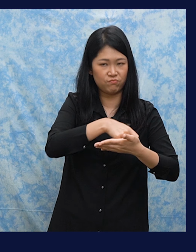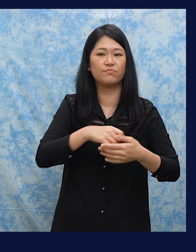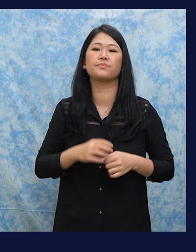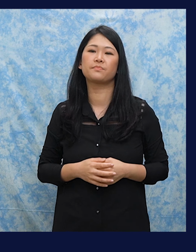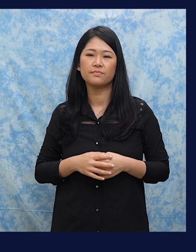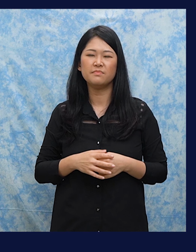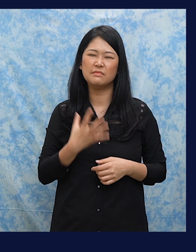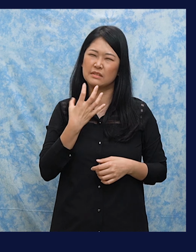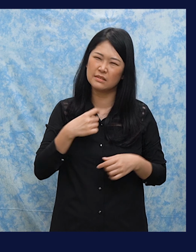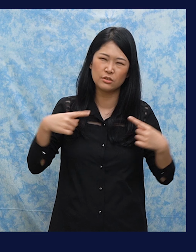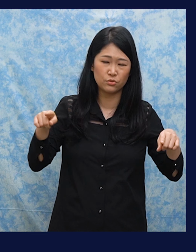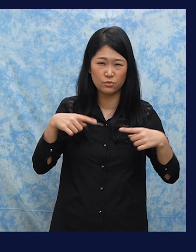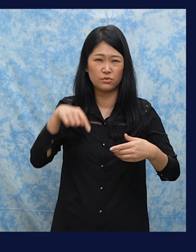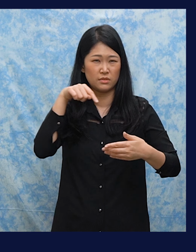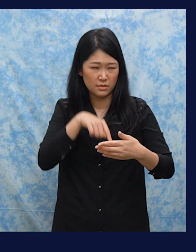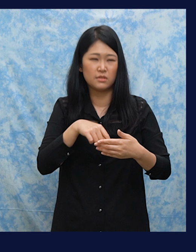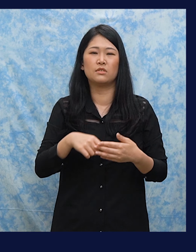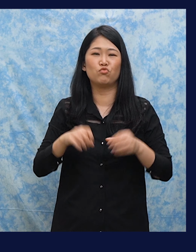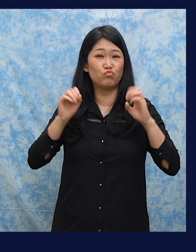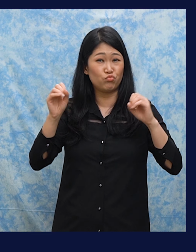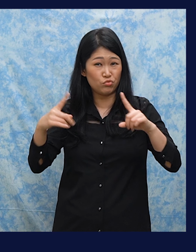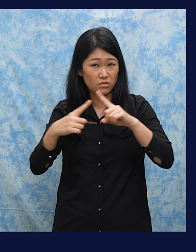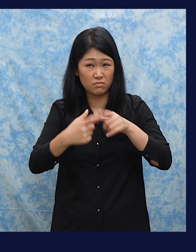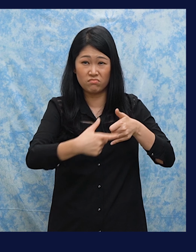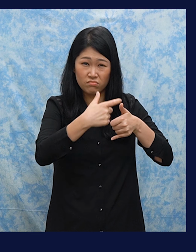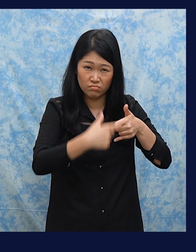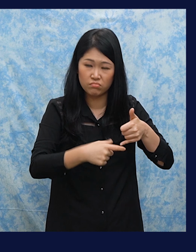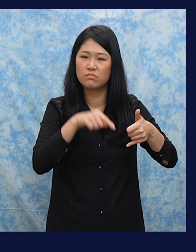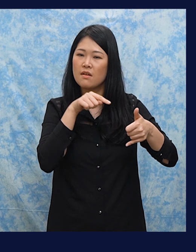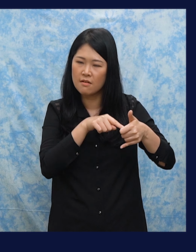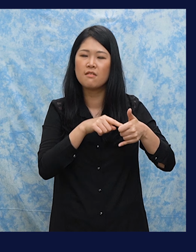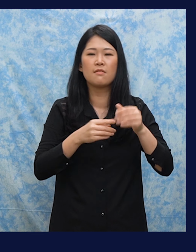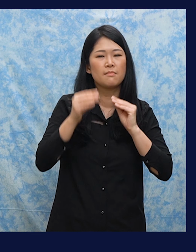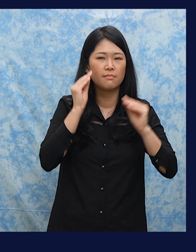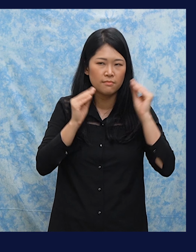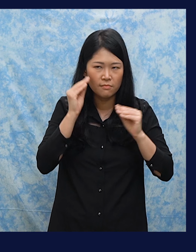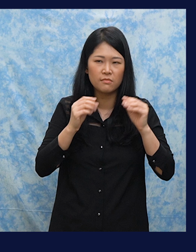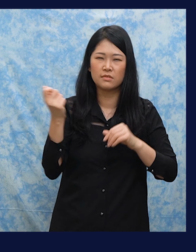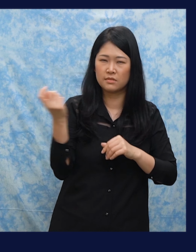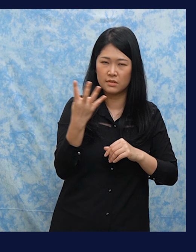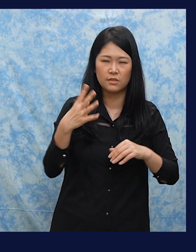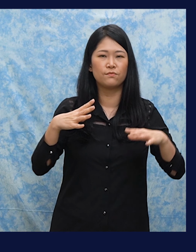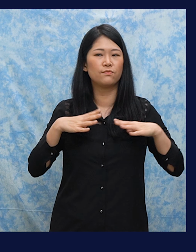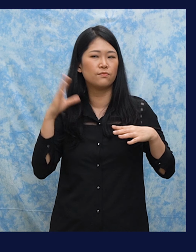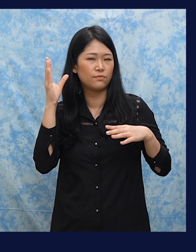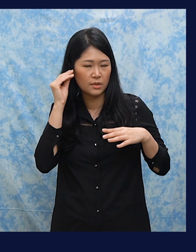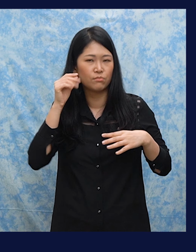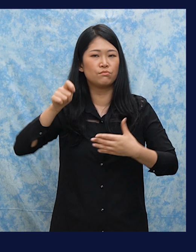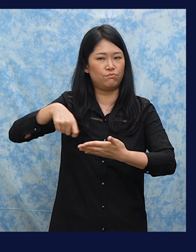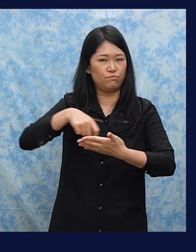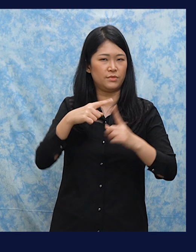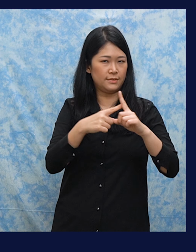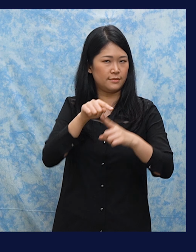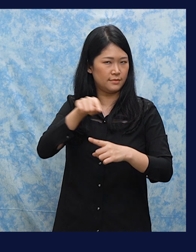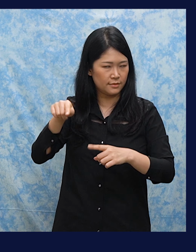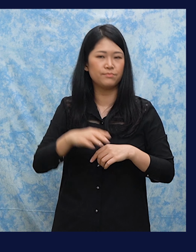的。而在受难曲当中这位传道人的角色，也可以说他就是扮演着这四福音的